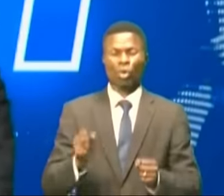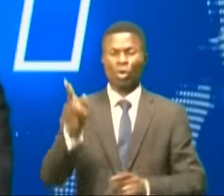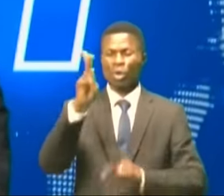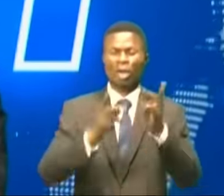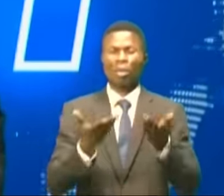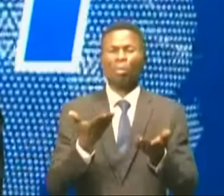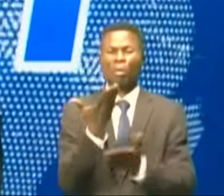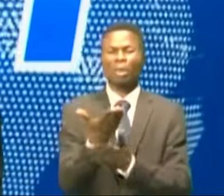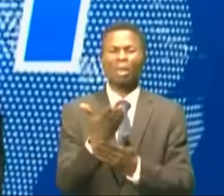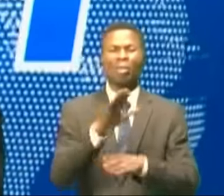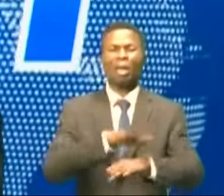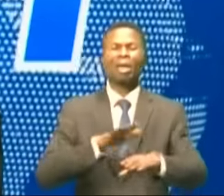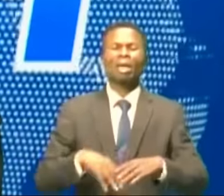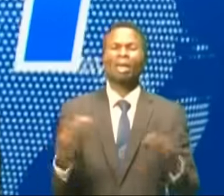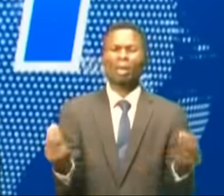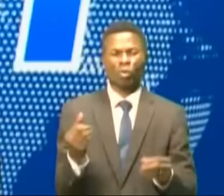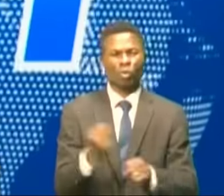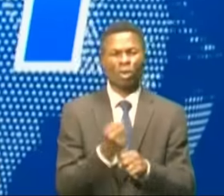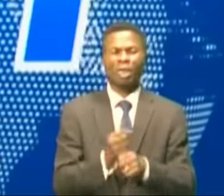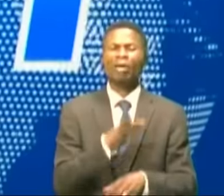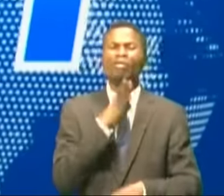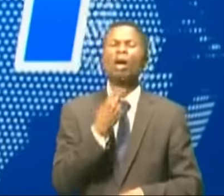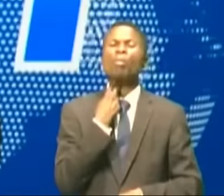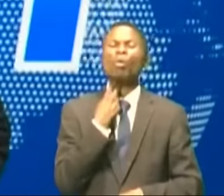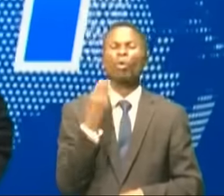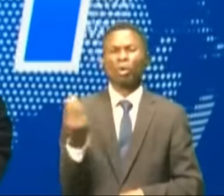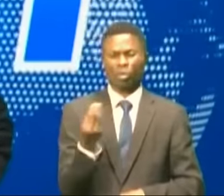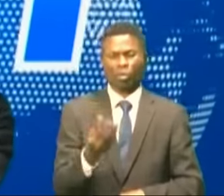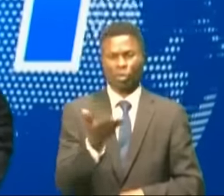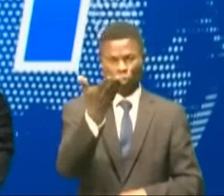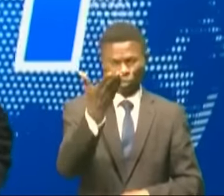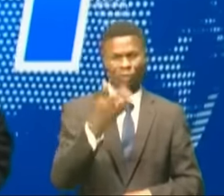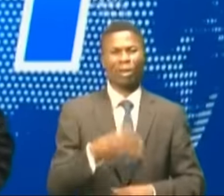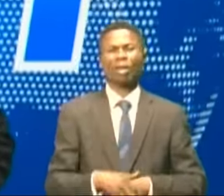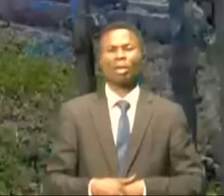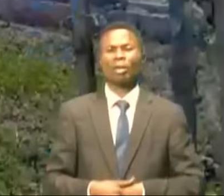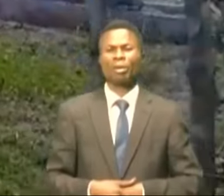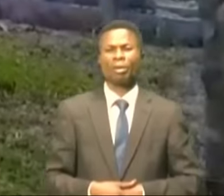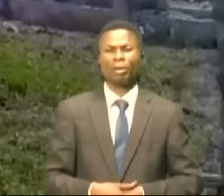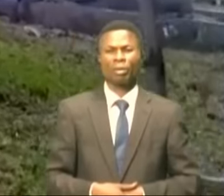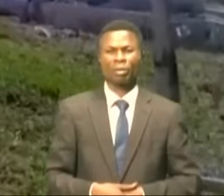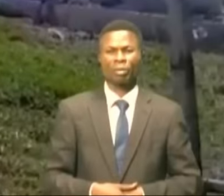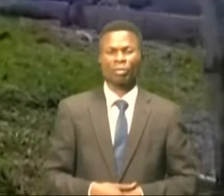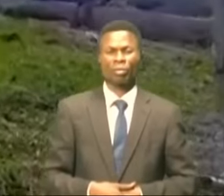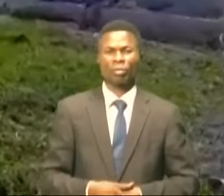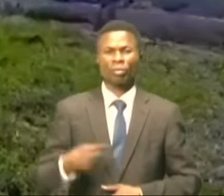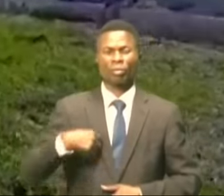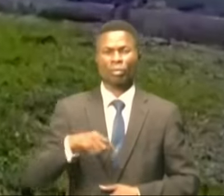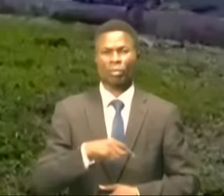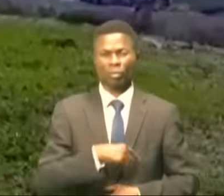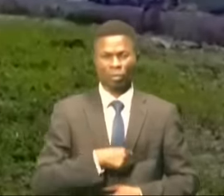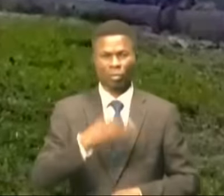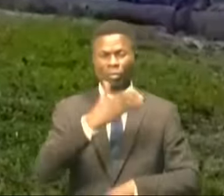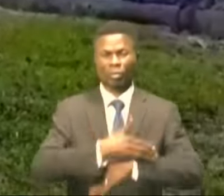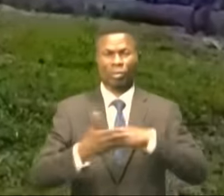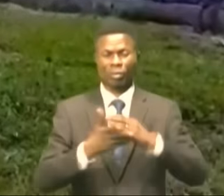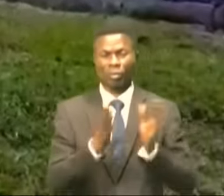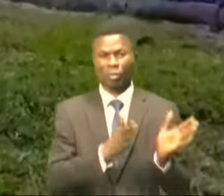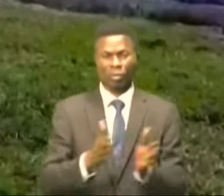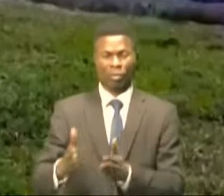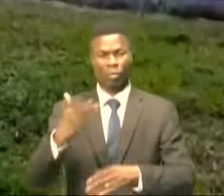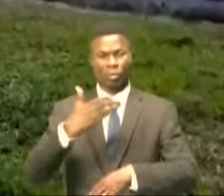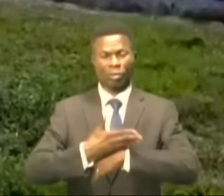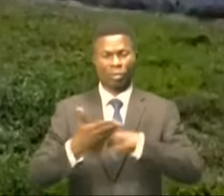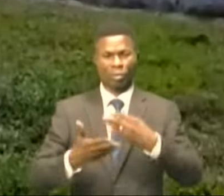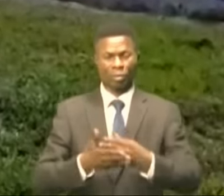le retard dans l'exécution de travaux. Plus de précision avec Mamita Bangoulou. Parmi les infrastructures prévues à construire